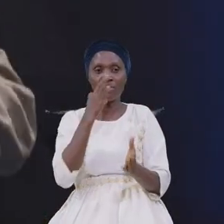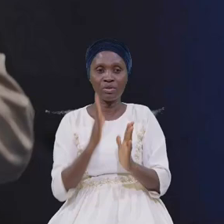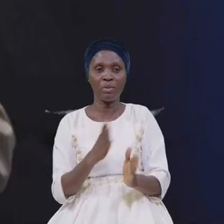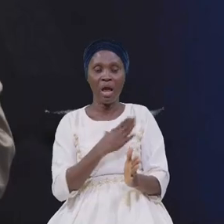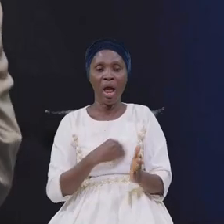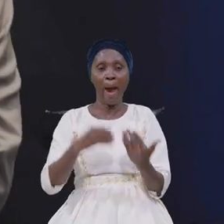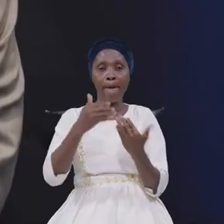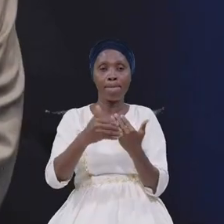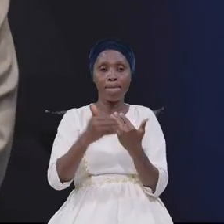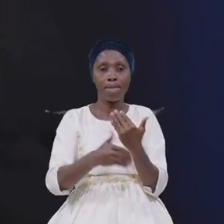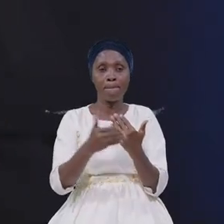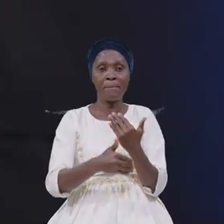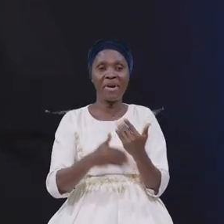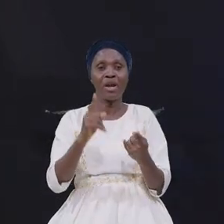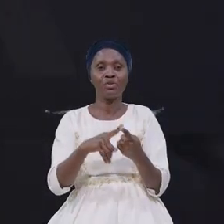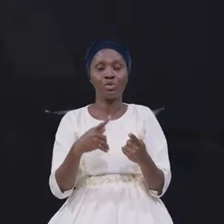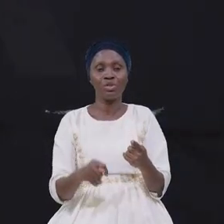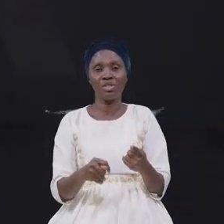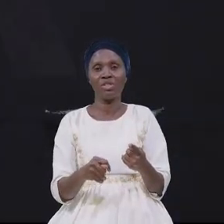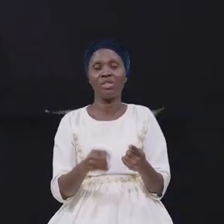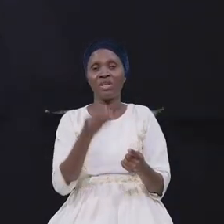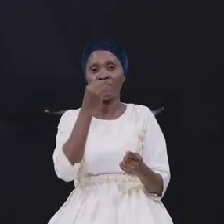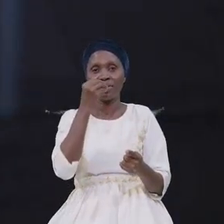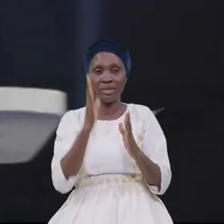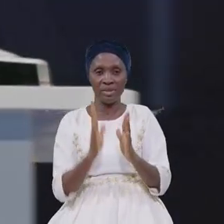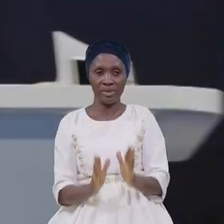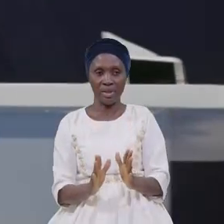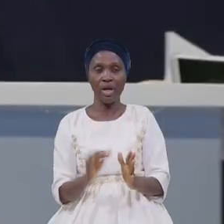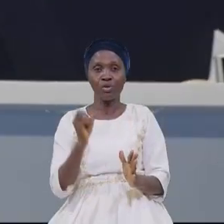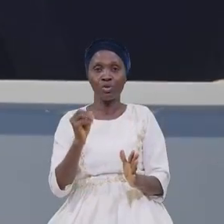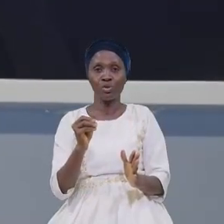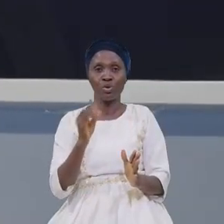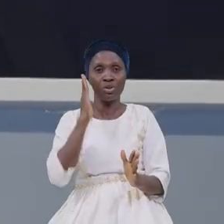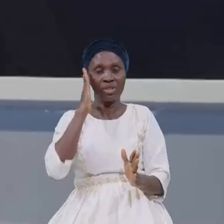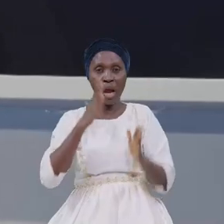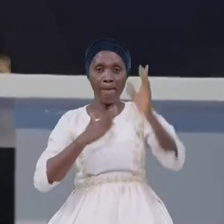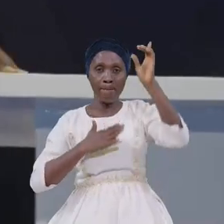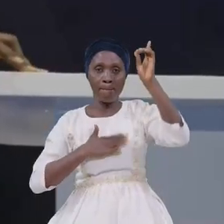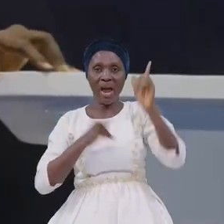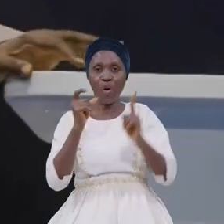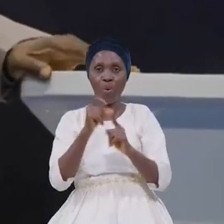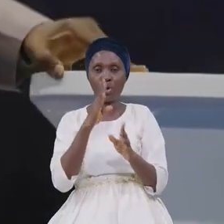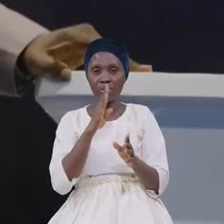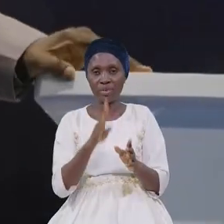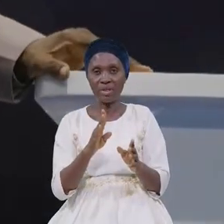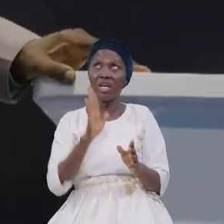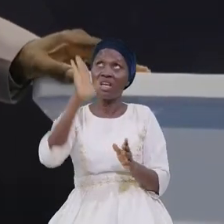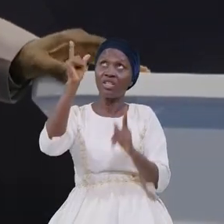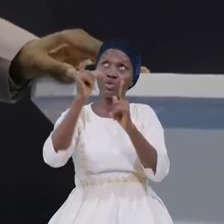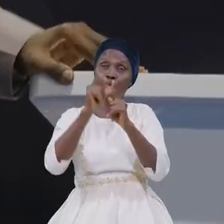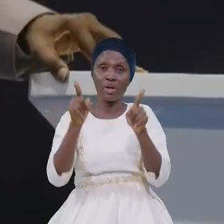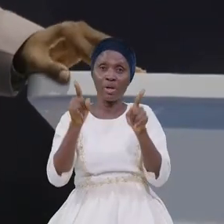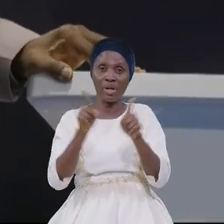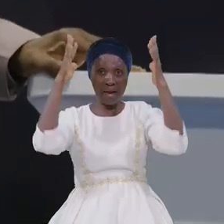11. Ainsi en est-il de ma parole. Sa parole, comme la pluie, va apporter